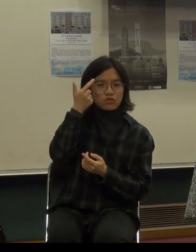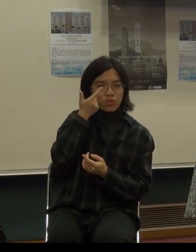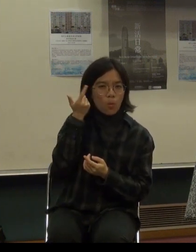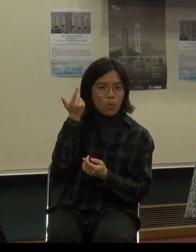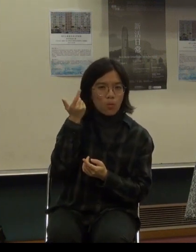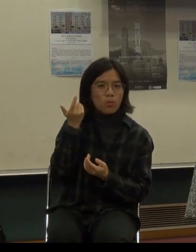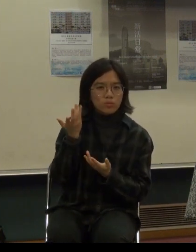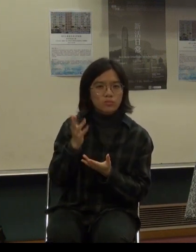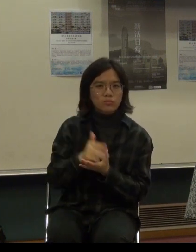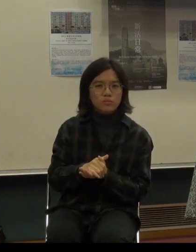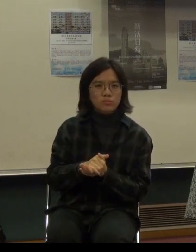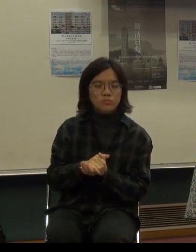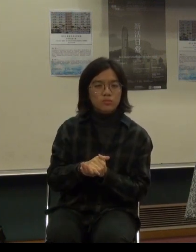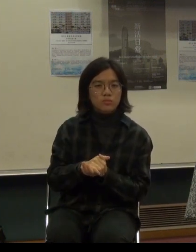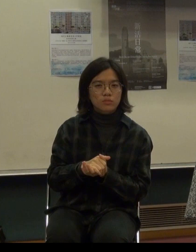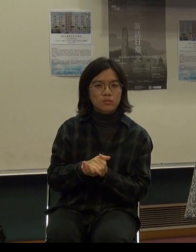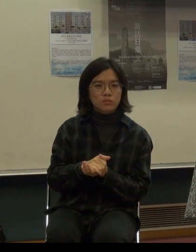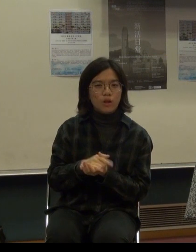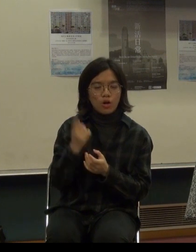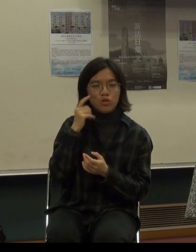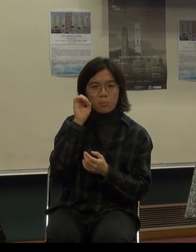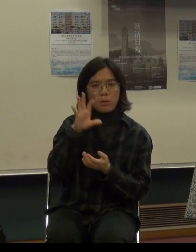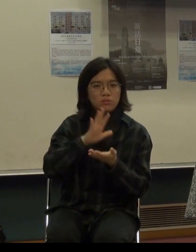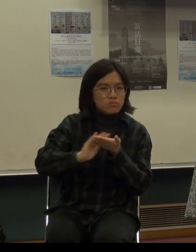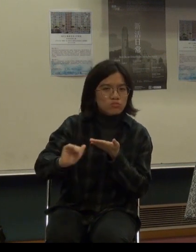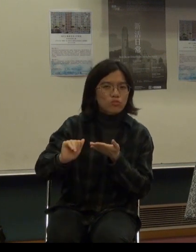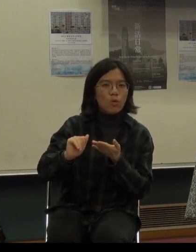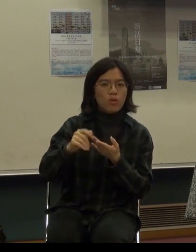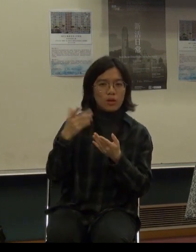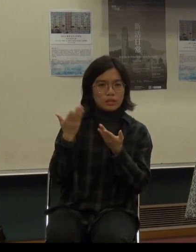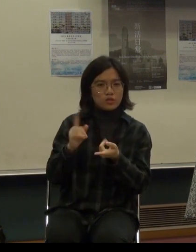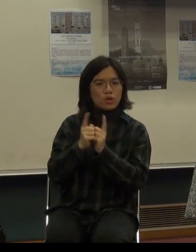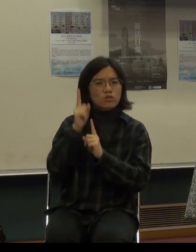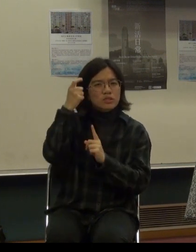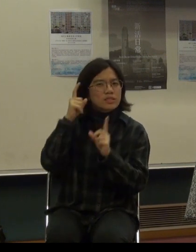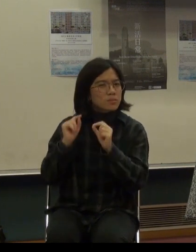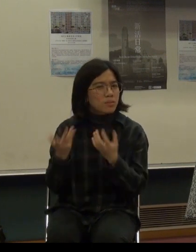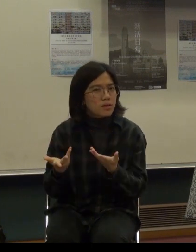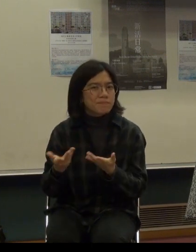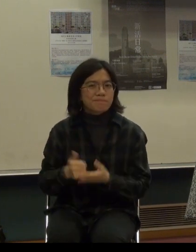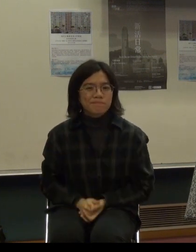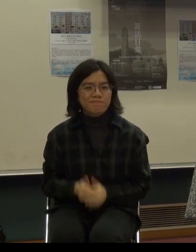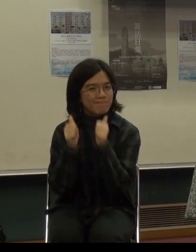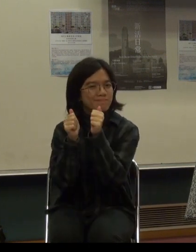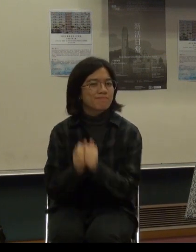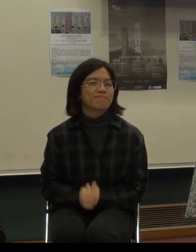用去明白究竟乜嘢嘢叫現代主義？唔該曬。